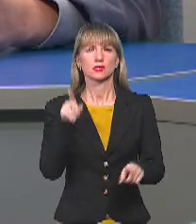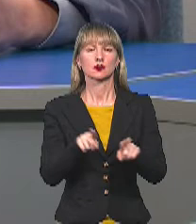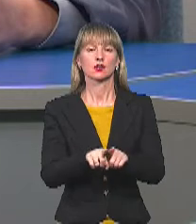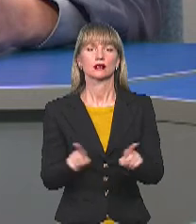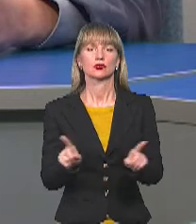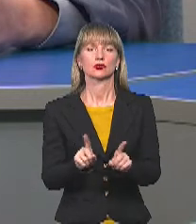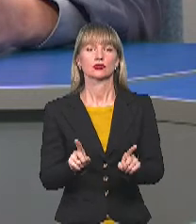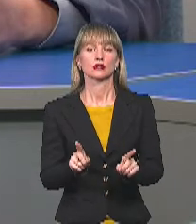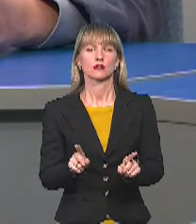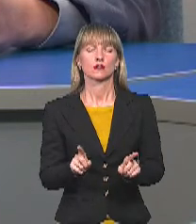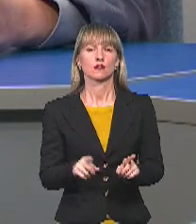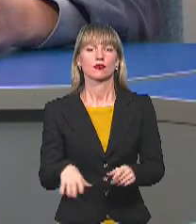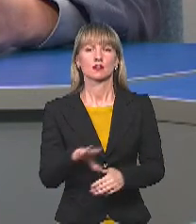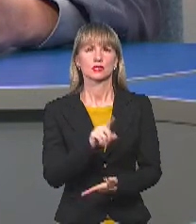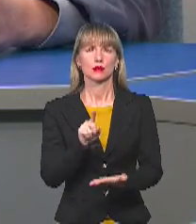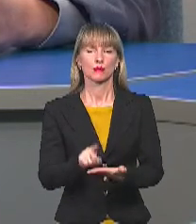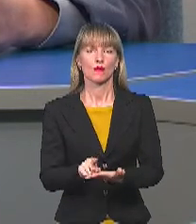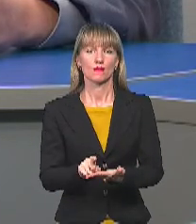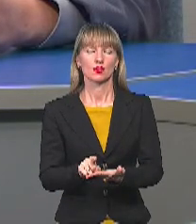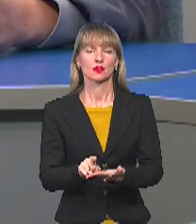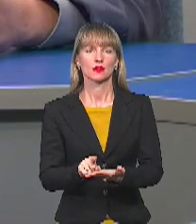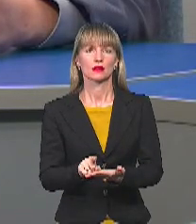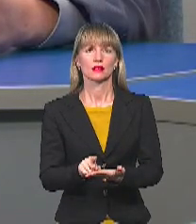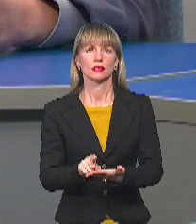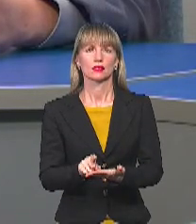що всі повинні